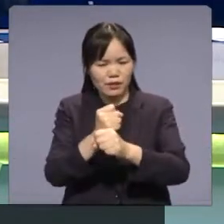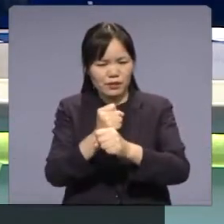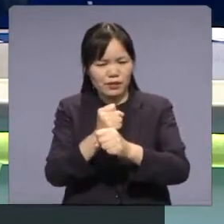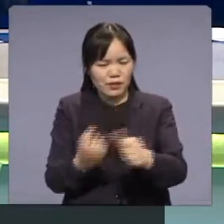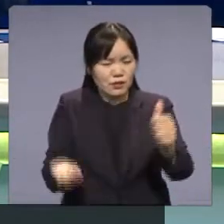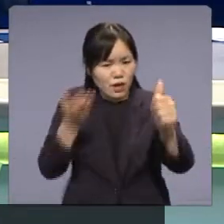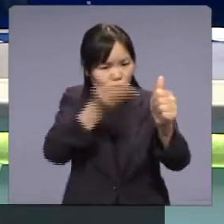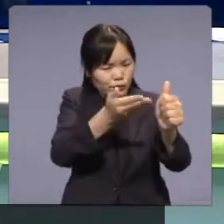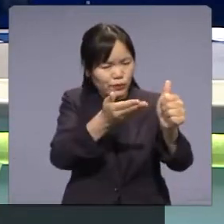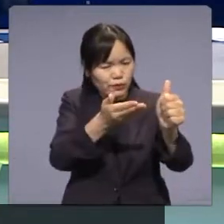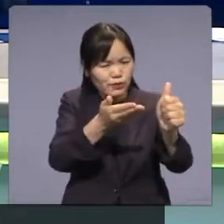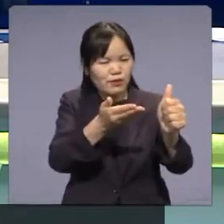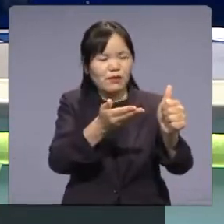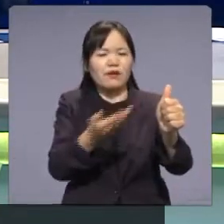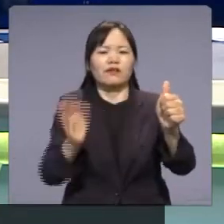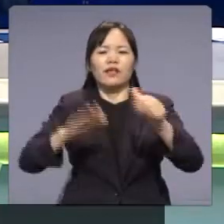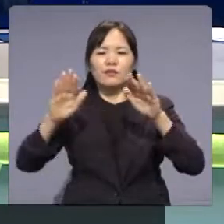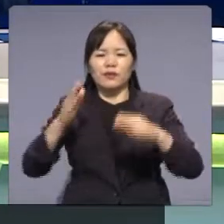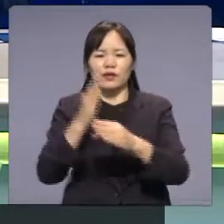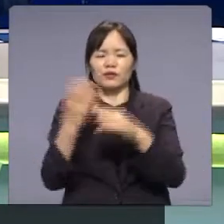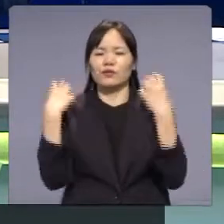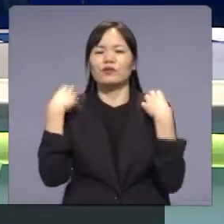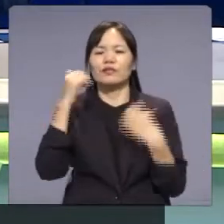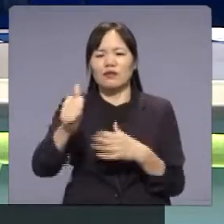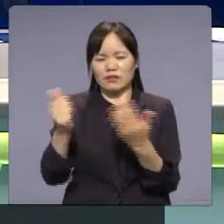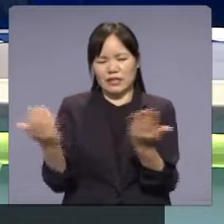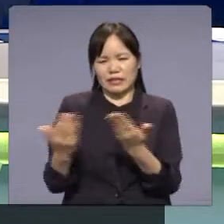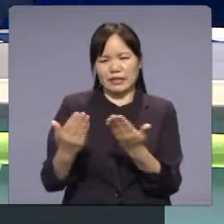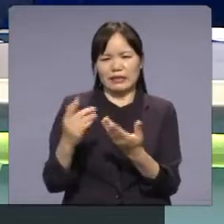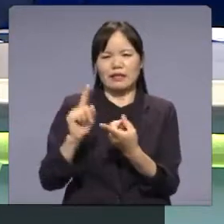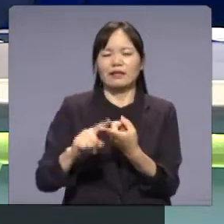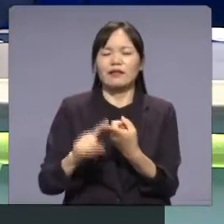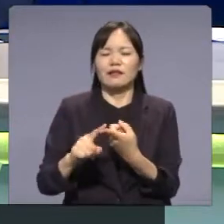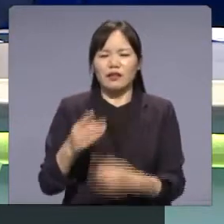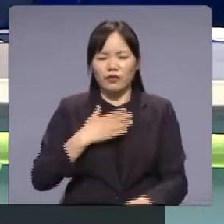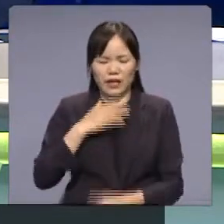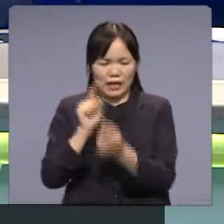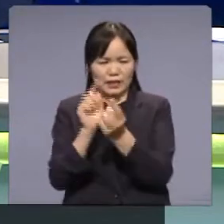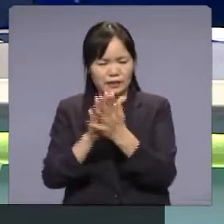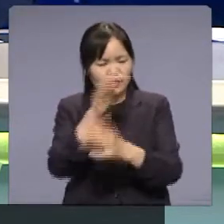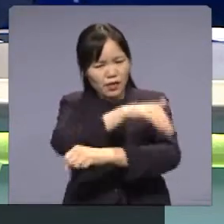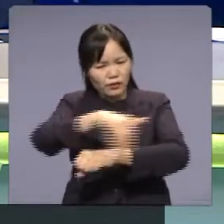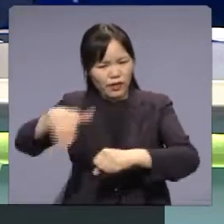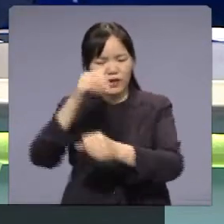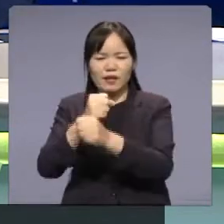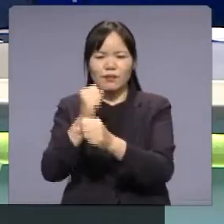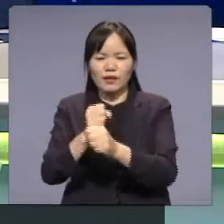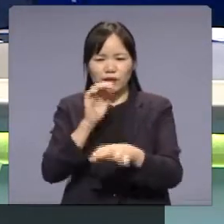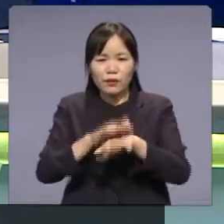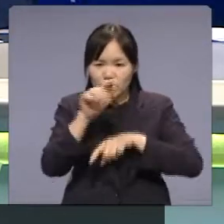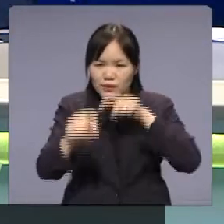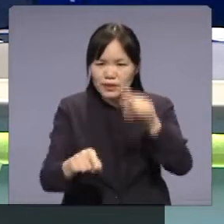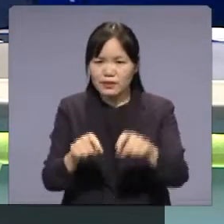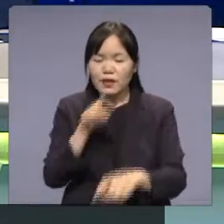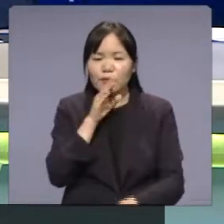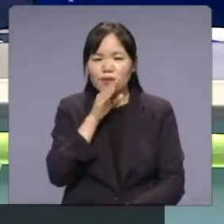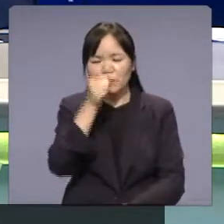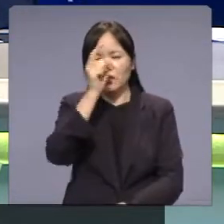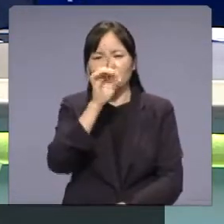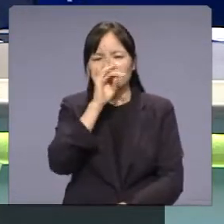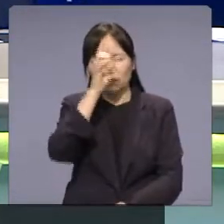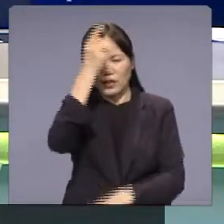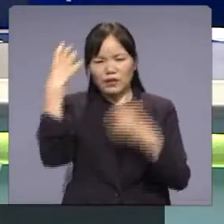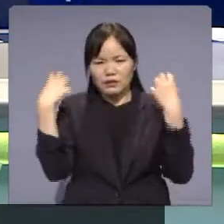했다면 이번에는 중구청장이라는 일은 어떻게 보면 내가 직접 계획을 만들고 실행하는 역할이잖아요. 중앙정치,